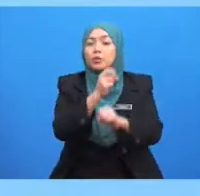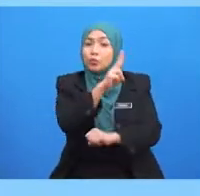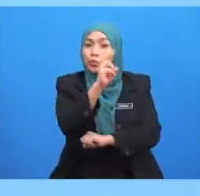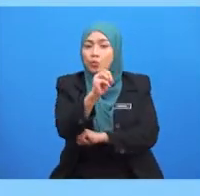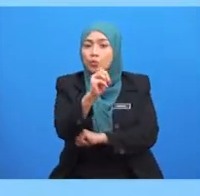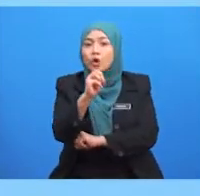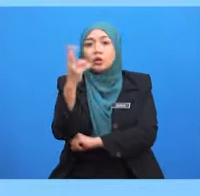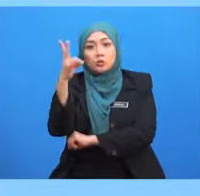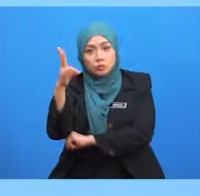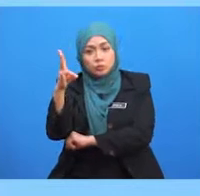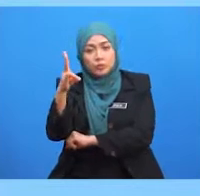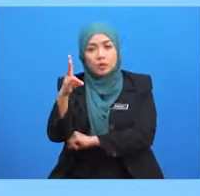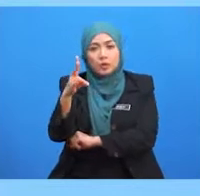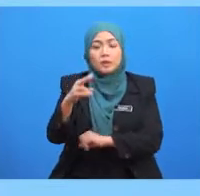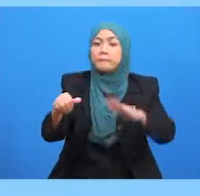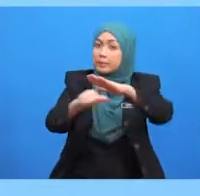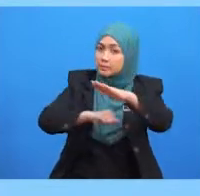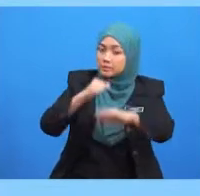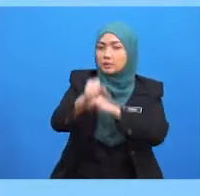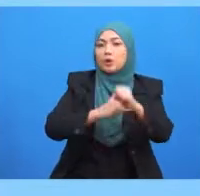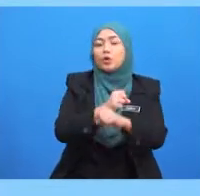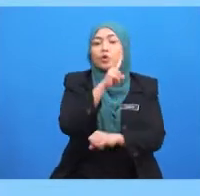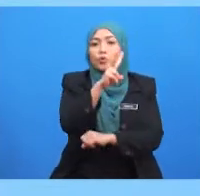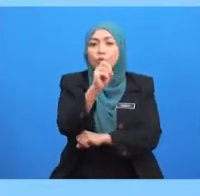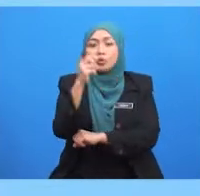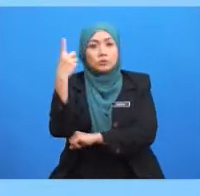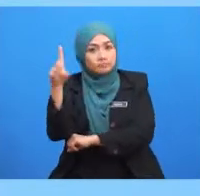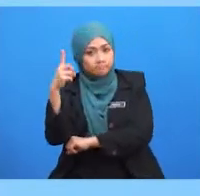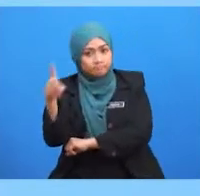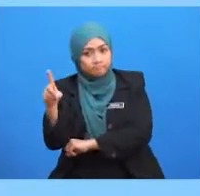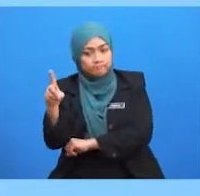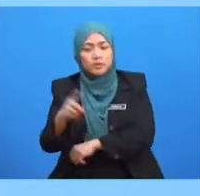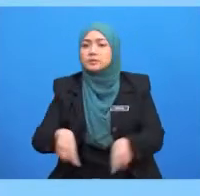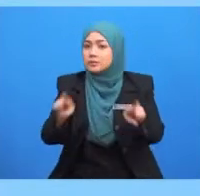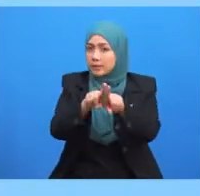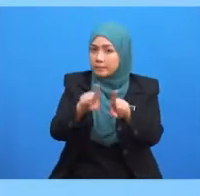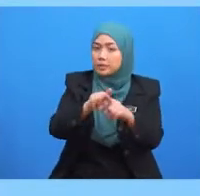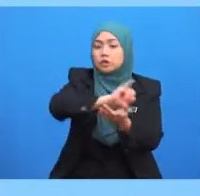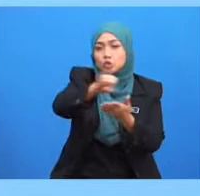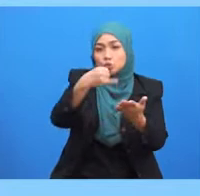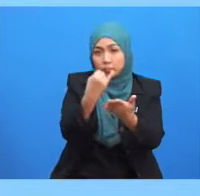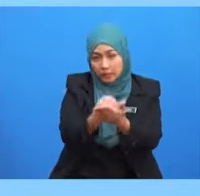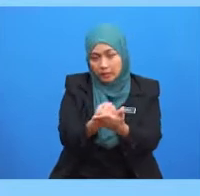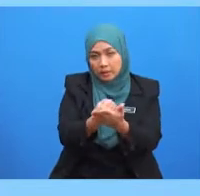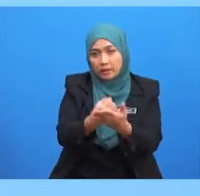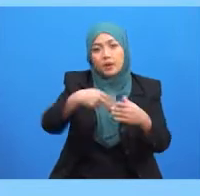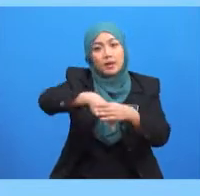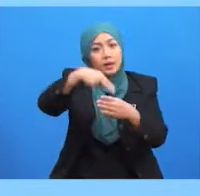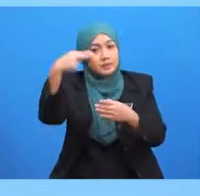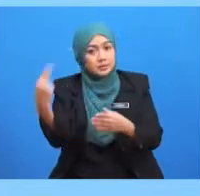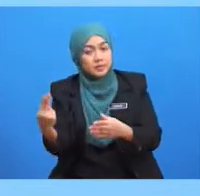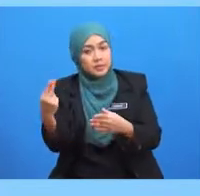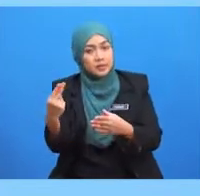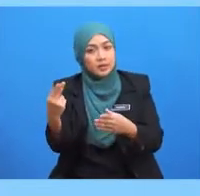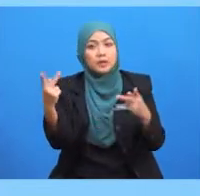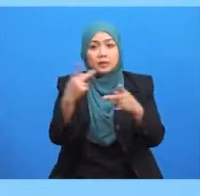berasaskan tahun 2011 adalah sama dengan jumlah hasil